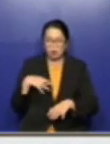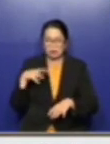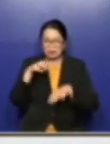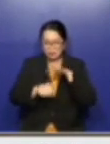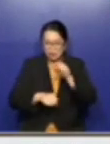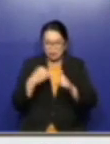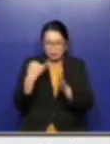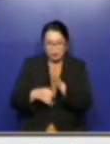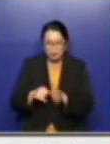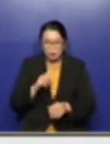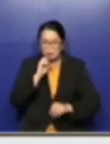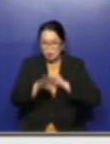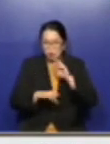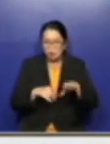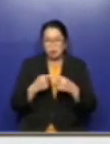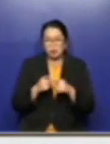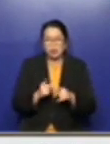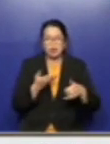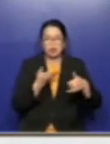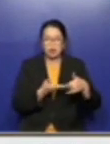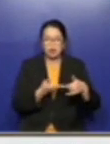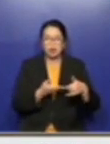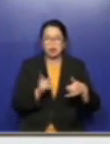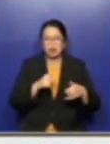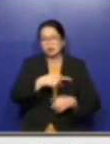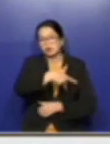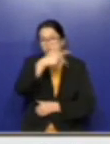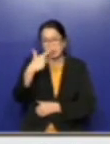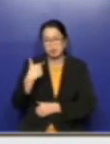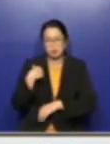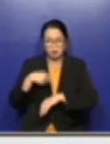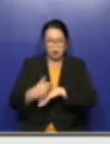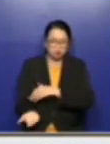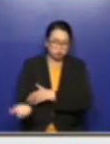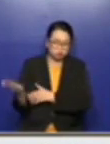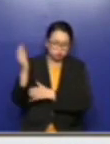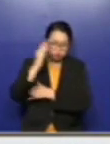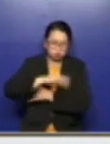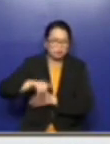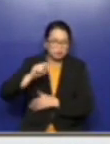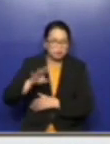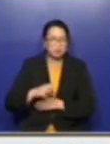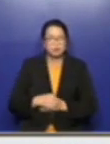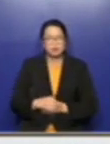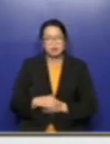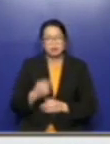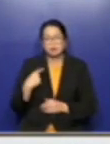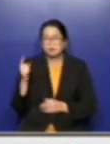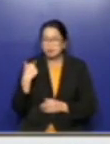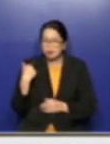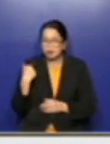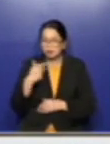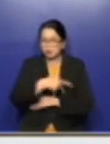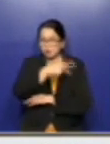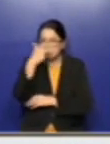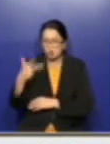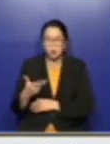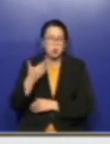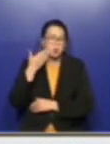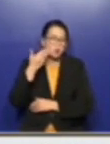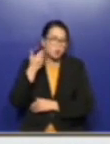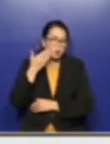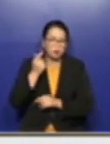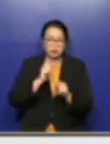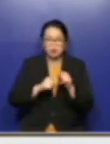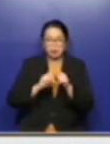การเล็กน้อยครับท่านมีเวลาวันหนึ่งเนี่ย24ชั่วโมงผมจะรอดูครับว่าสถานีโทรทัศน์แห่งนี้ที่อวดอ้างสรรพคุณมานักหนา